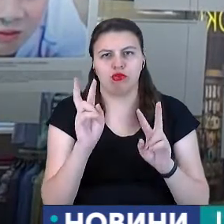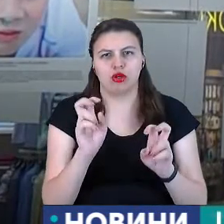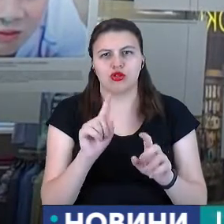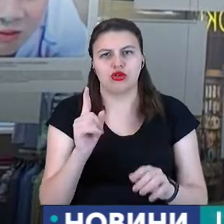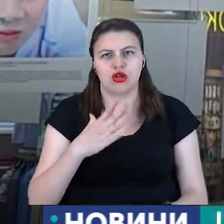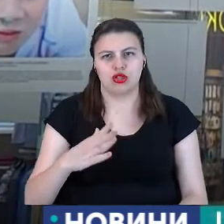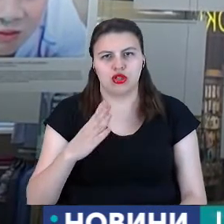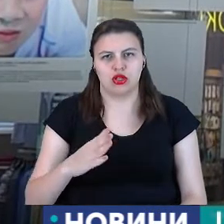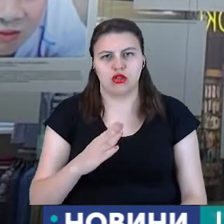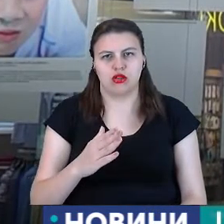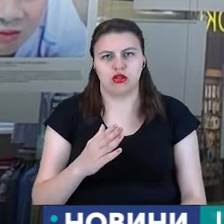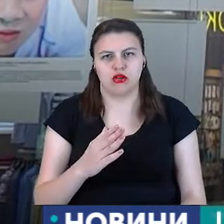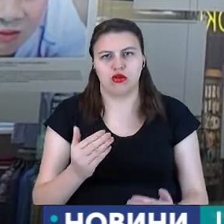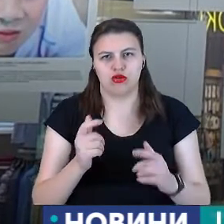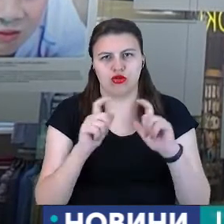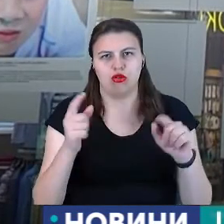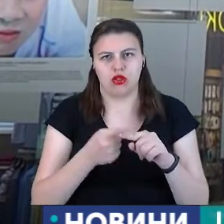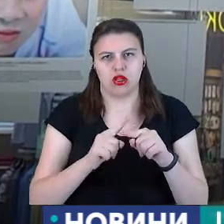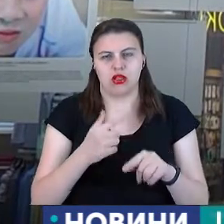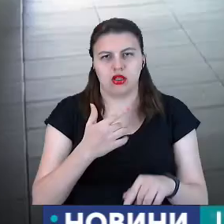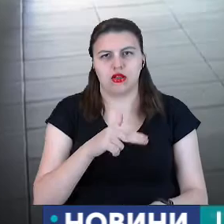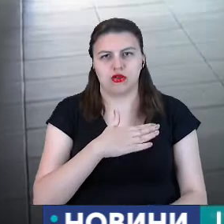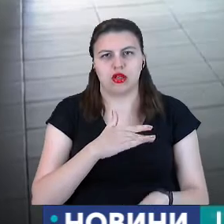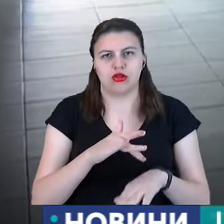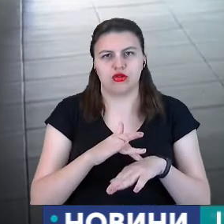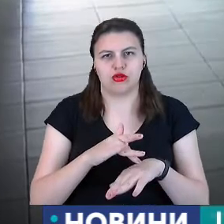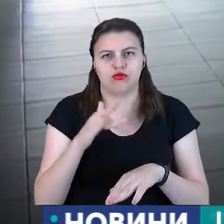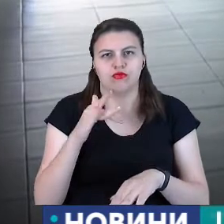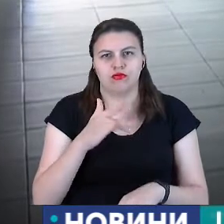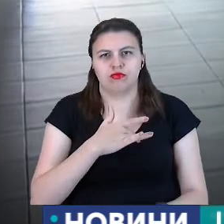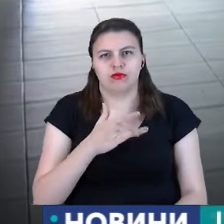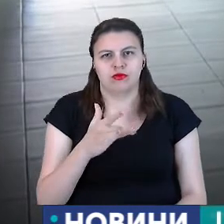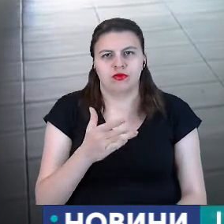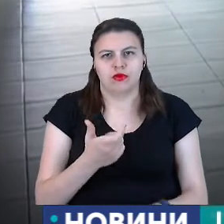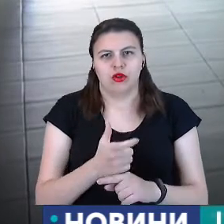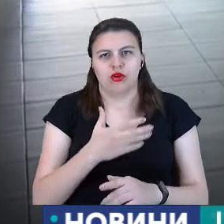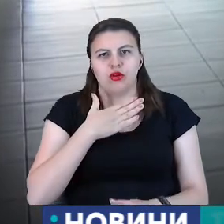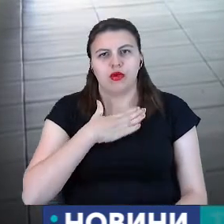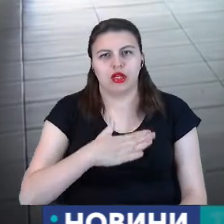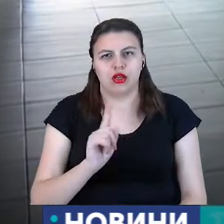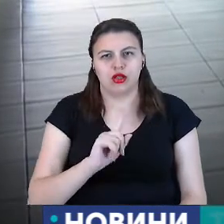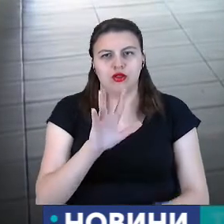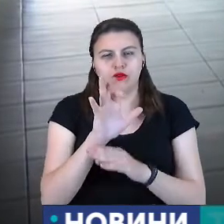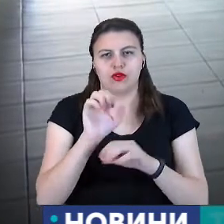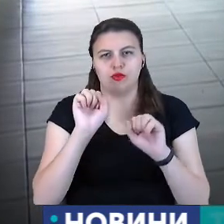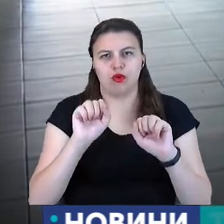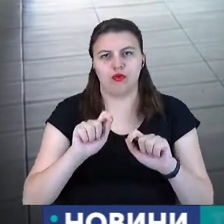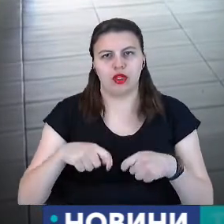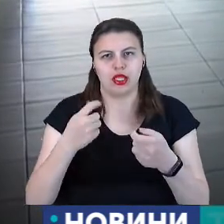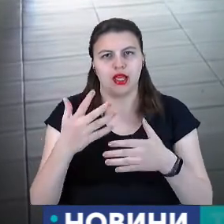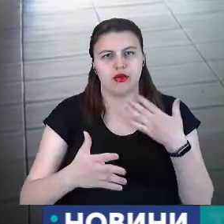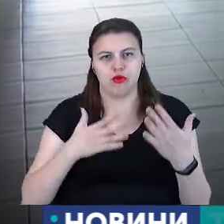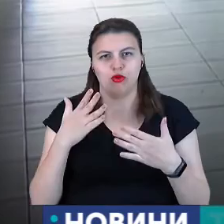трогает за душу и... Очень приятно, что фотограф смог передать вот эти все эмоции, чтобы каждый,